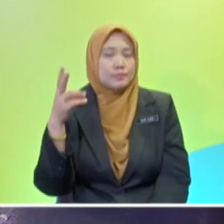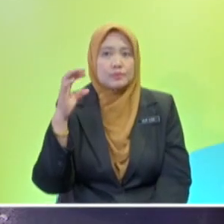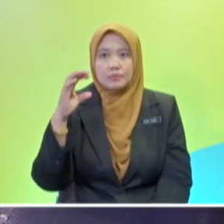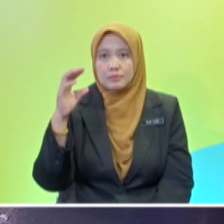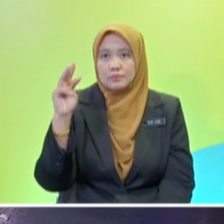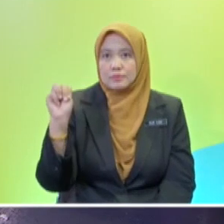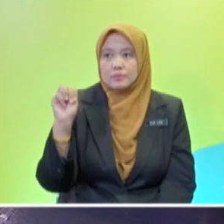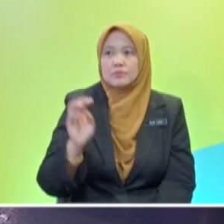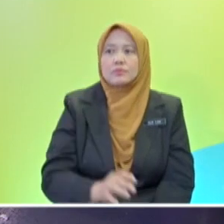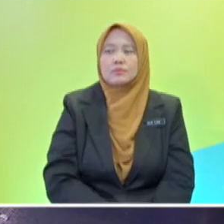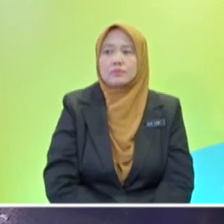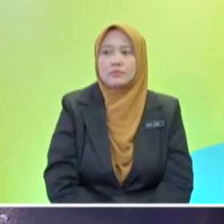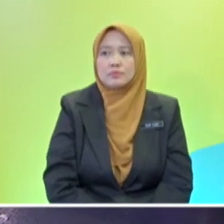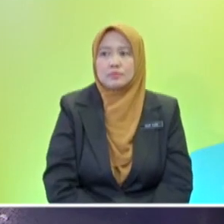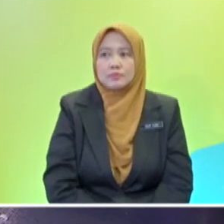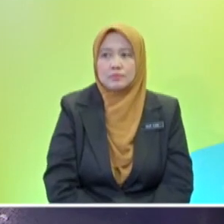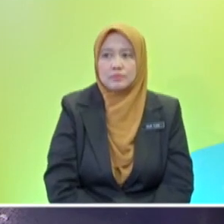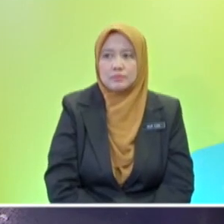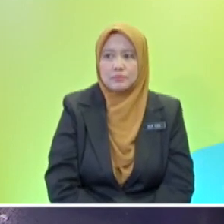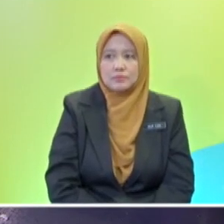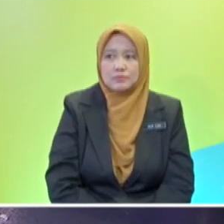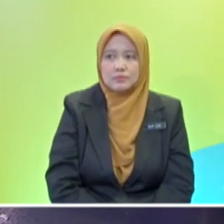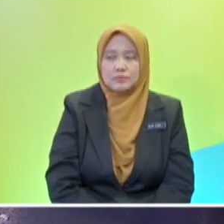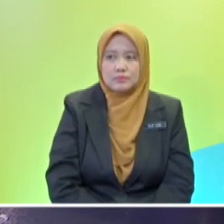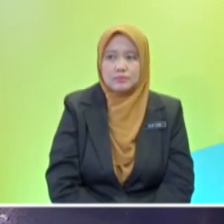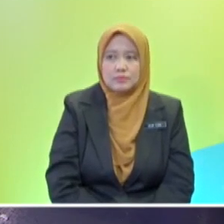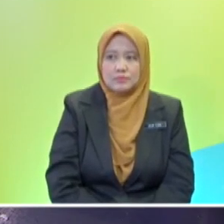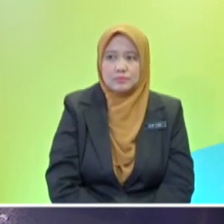12 cm 12 cm